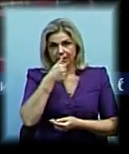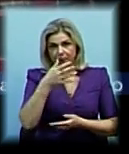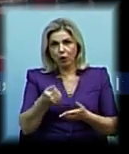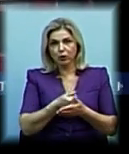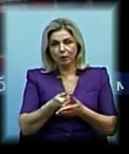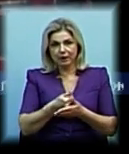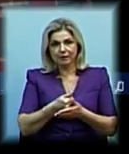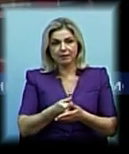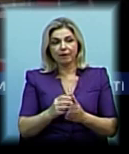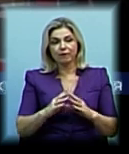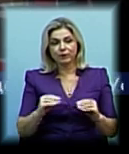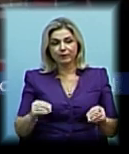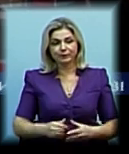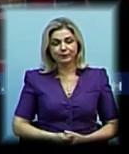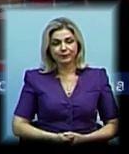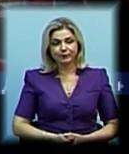Все.